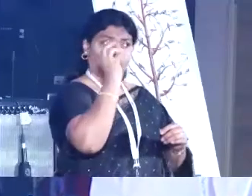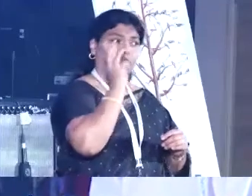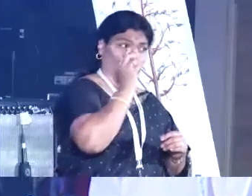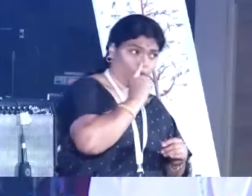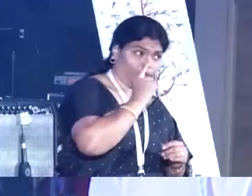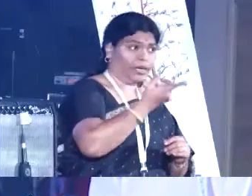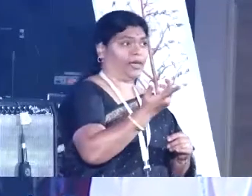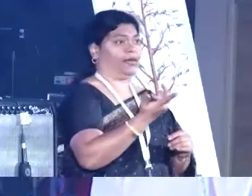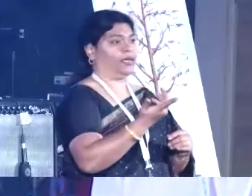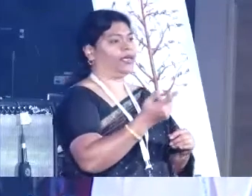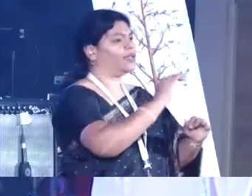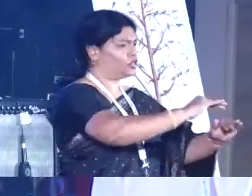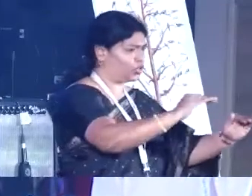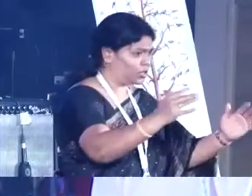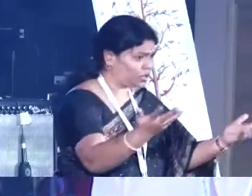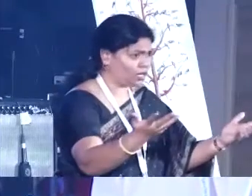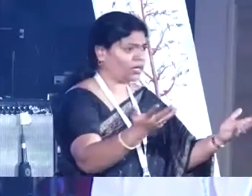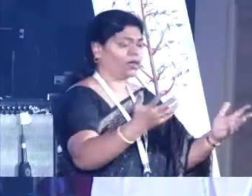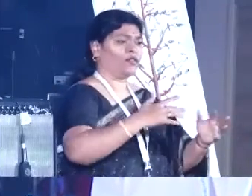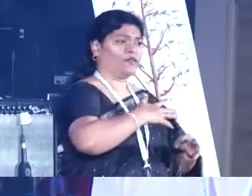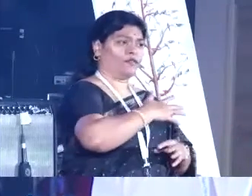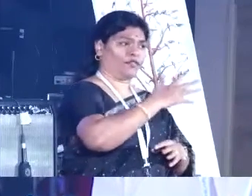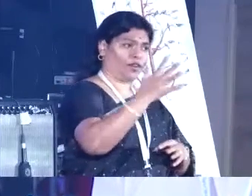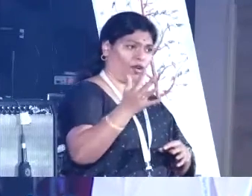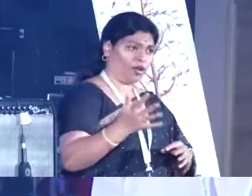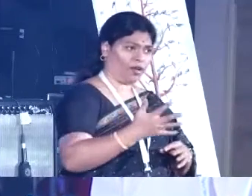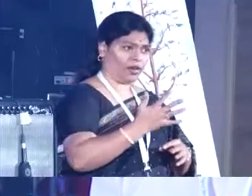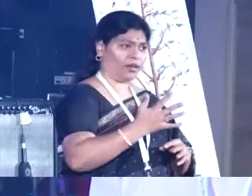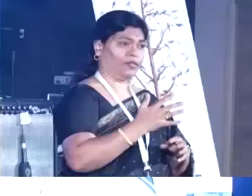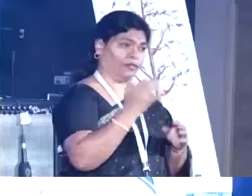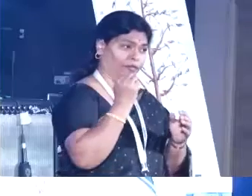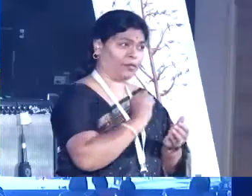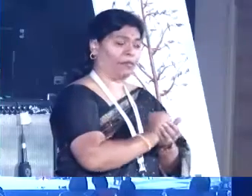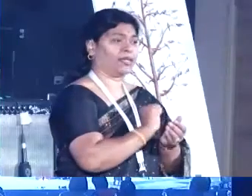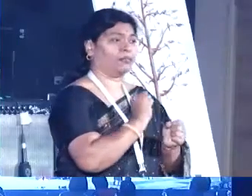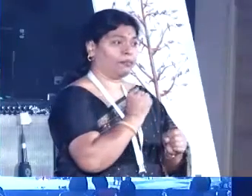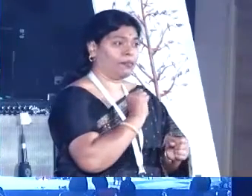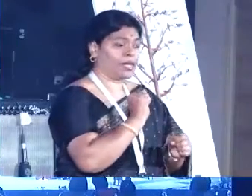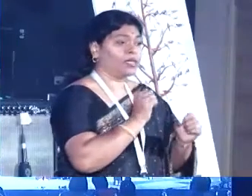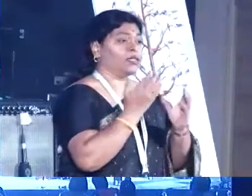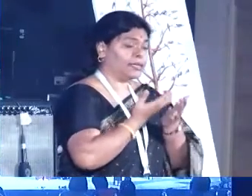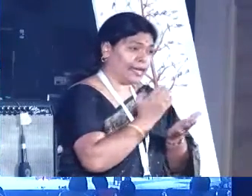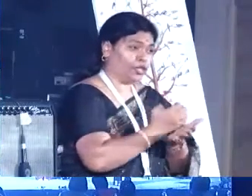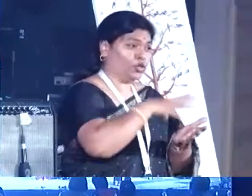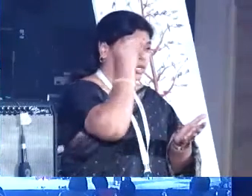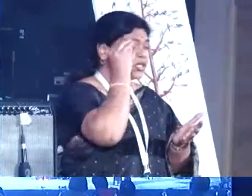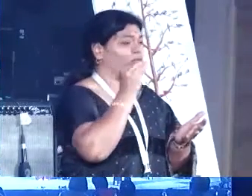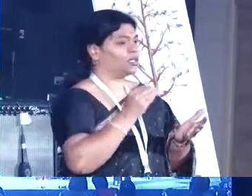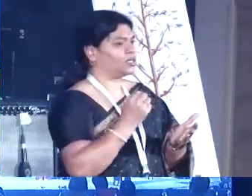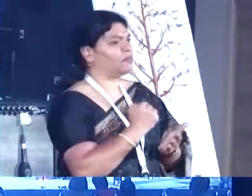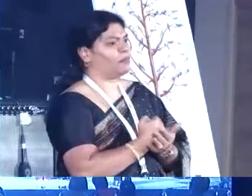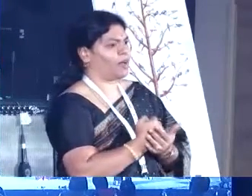लिए, छात्राओं के लिए कुछ ऐसे भी अभियान चलाए हैं शिक्षा को जागरूकता करने के लिए।